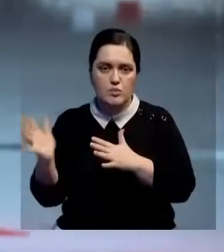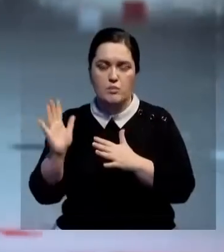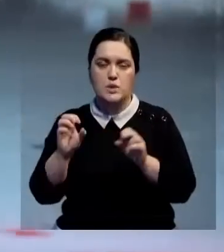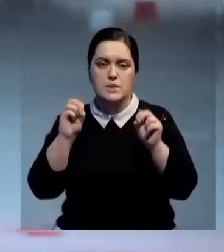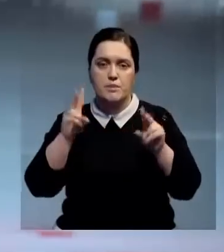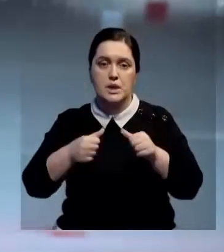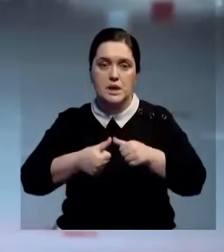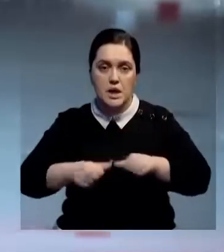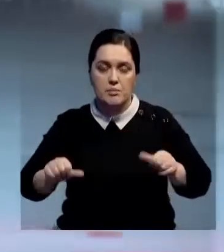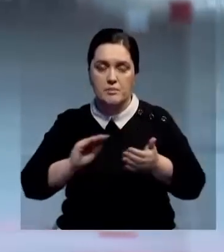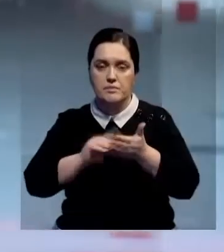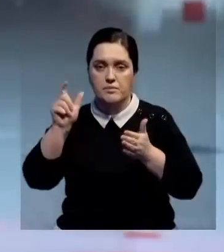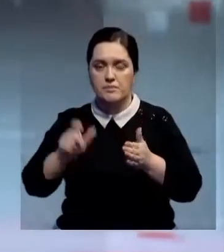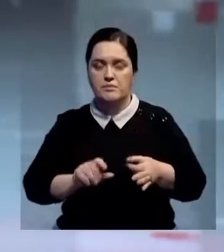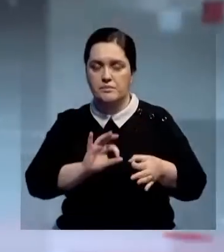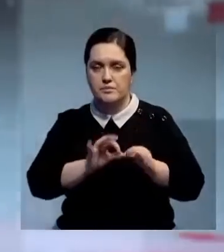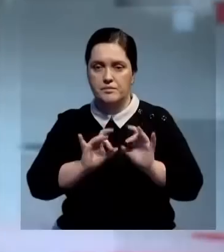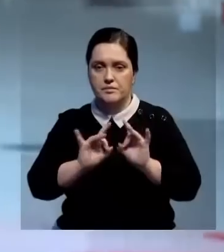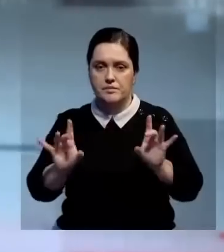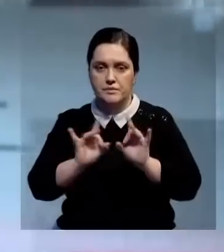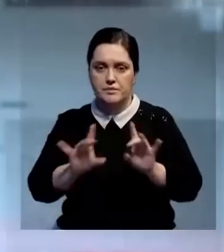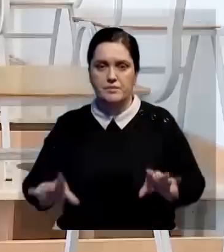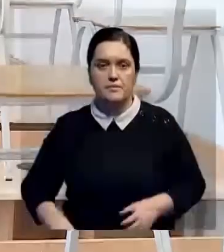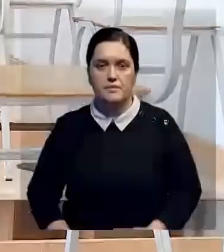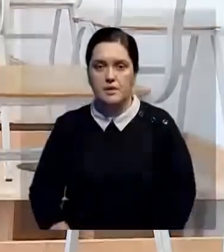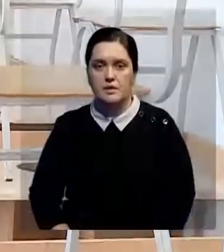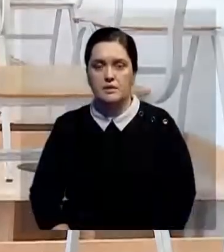разбираться специальная комиссия. Марина Золотарева расскажет подробно.